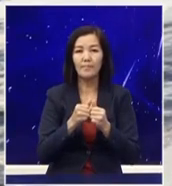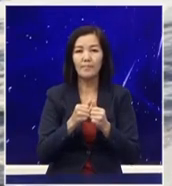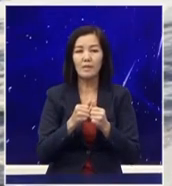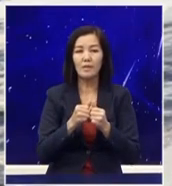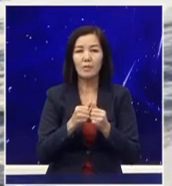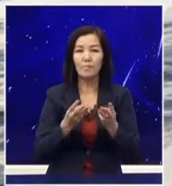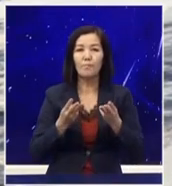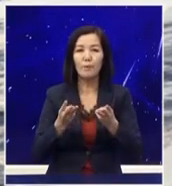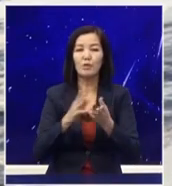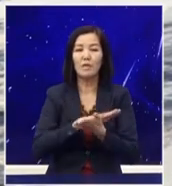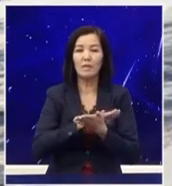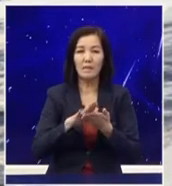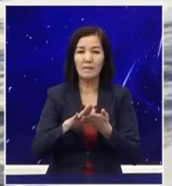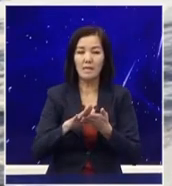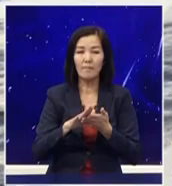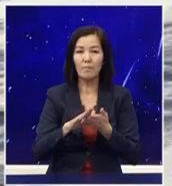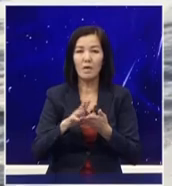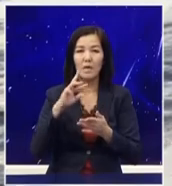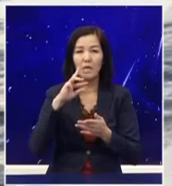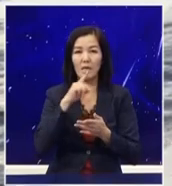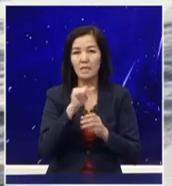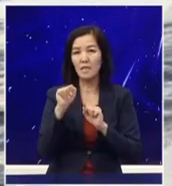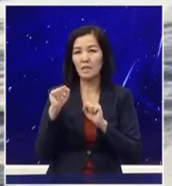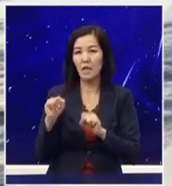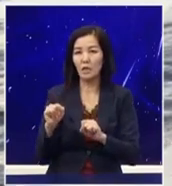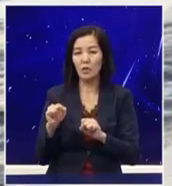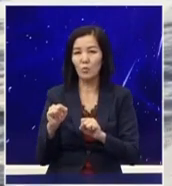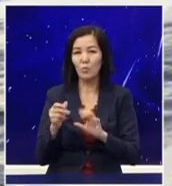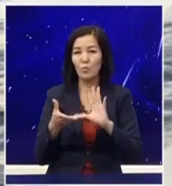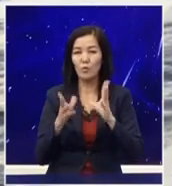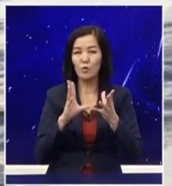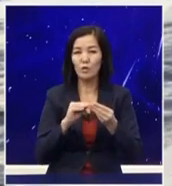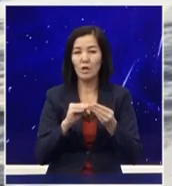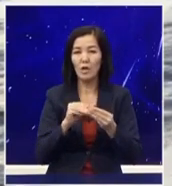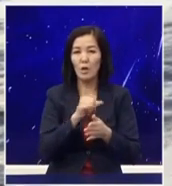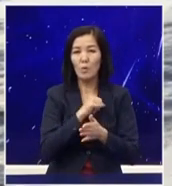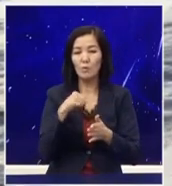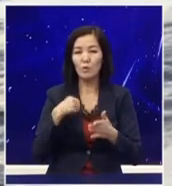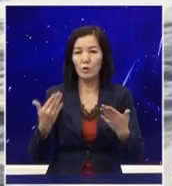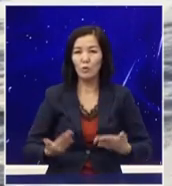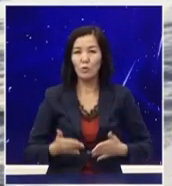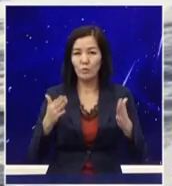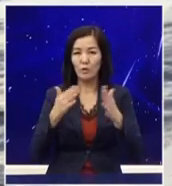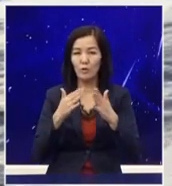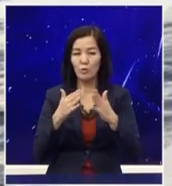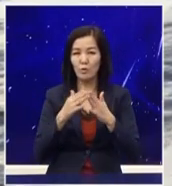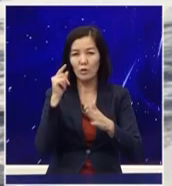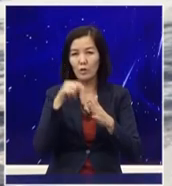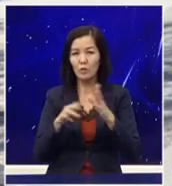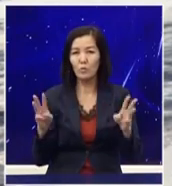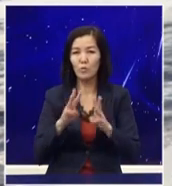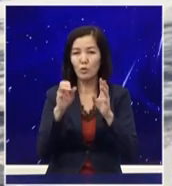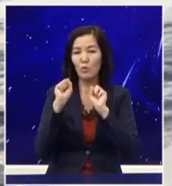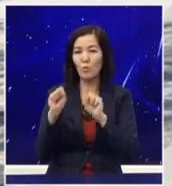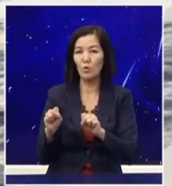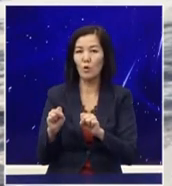мұржаларын тазалап, ол кісілерін улы газдан сақтану бойынша және өздерінің тұрып жатқан тұрғын үйлерін өрттен аман алып